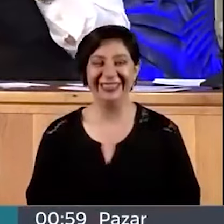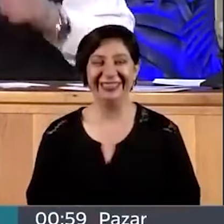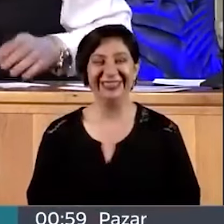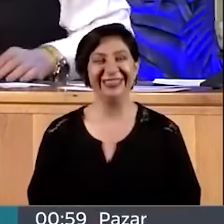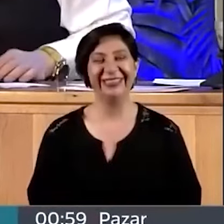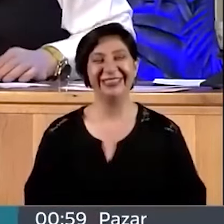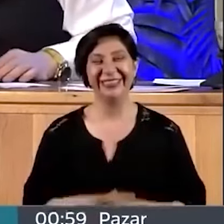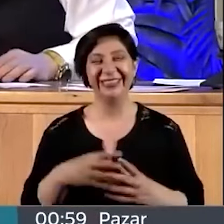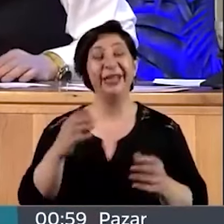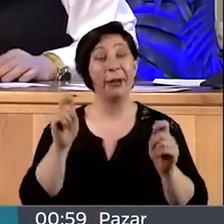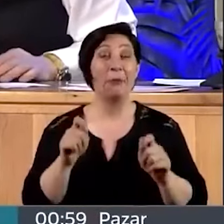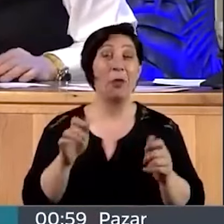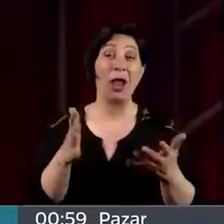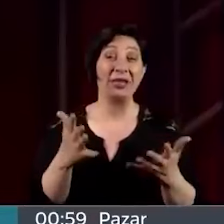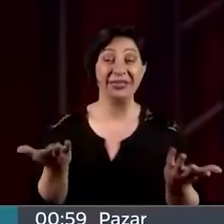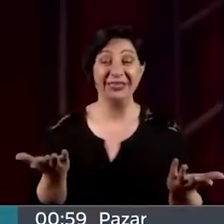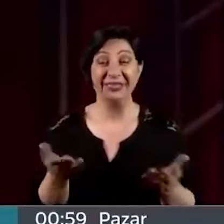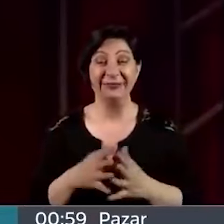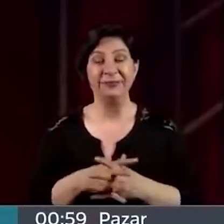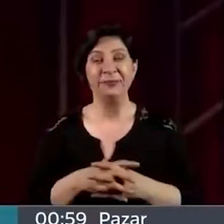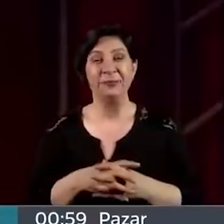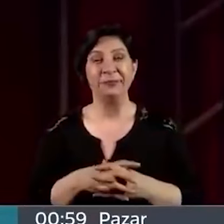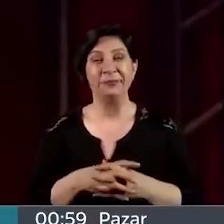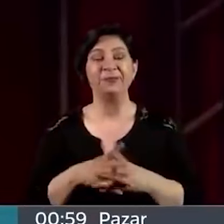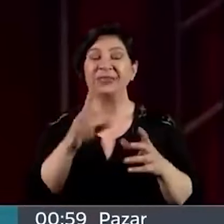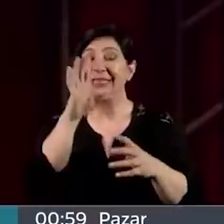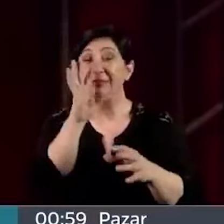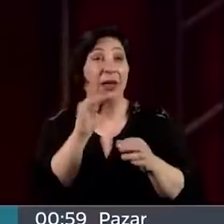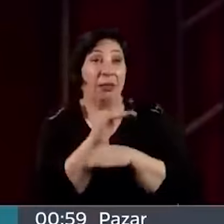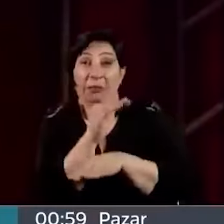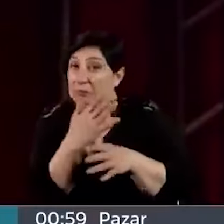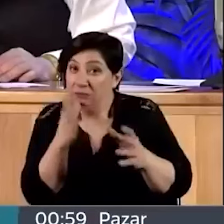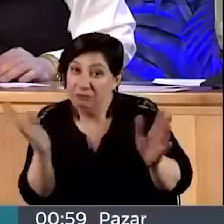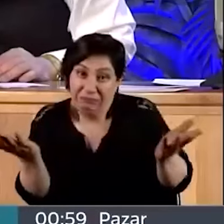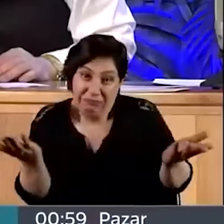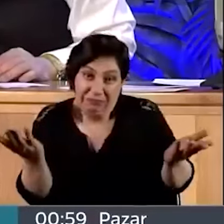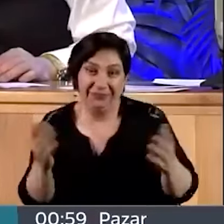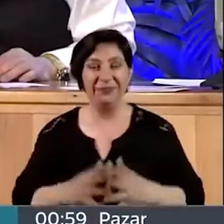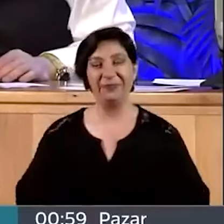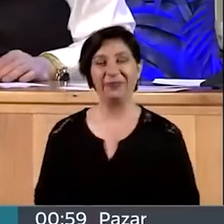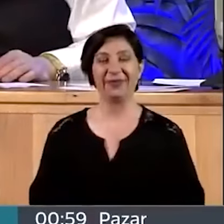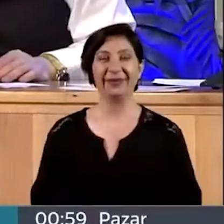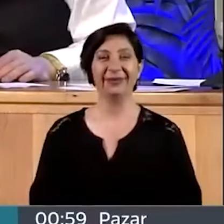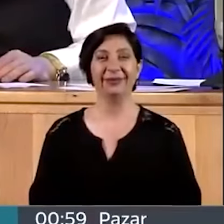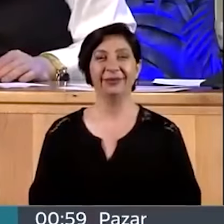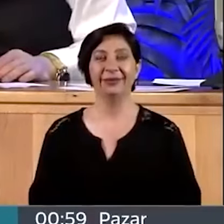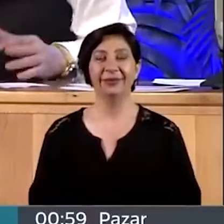evet. Durduk iki bile yapıyorlardır yaktık. Zaten. Sebepsiz yaktık. Kimsenin hayatını bilemeyiz tabii ki. Peki, bu...